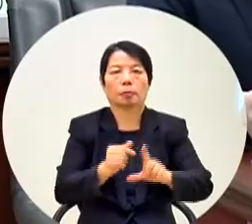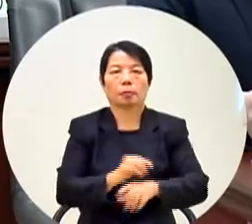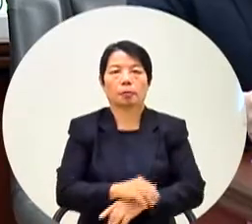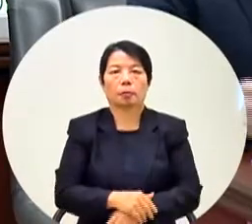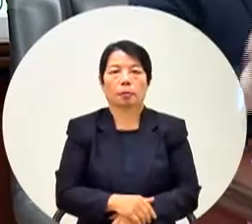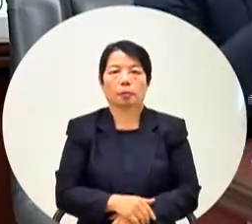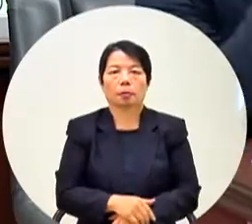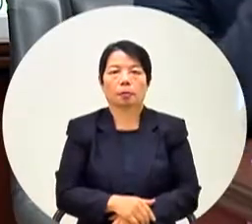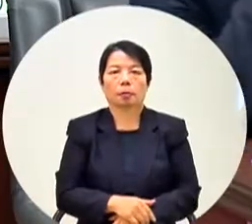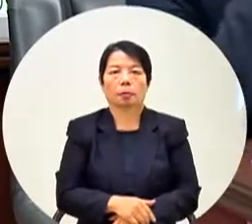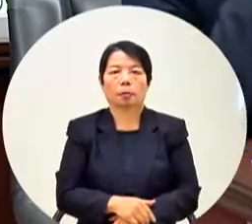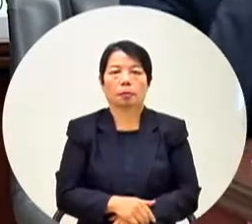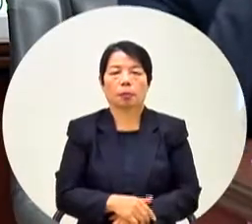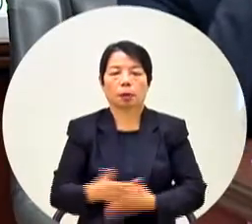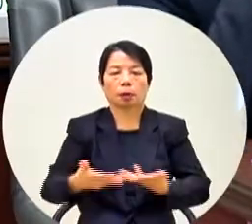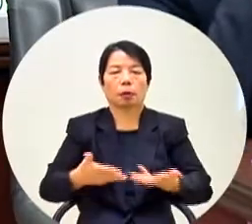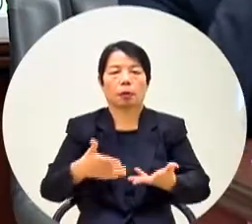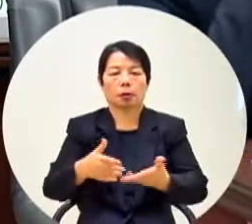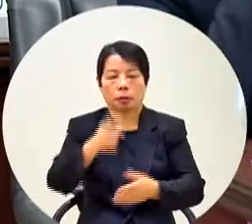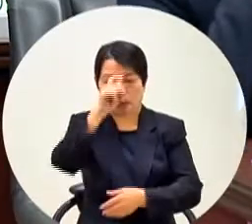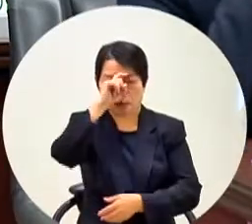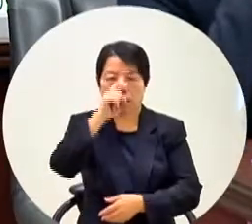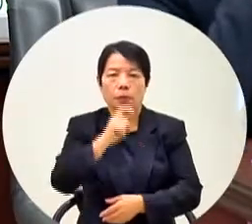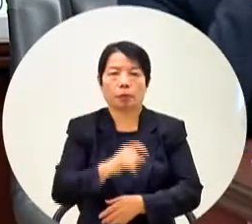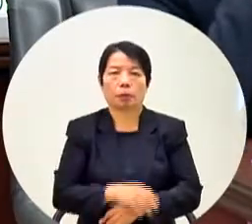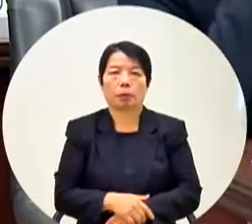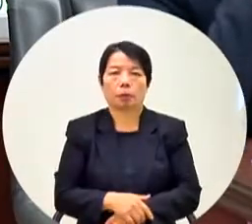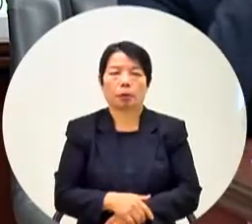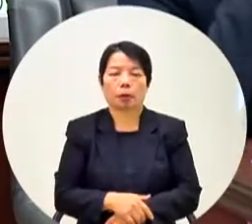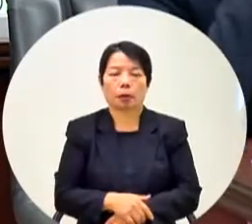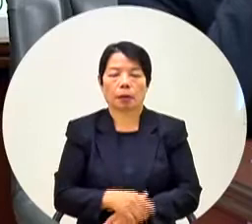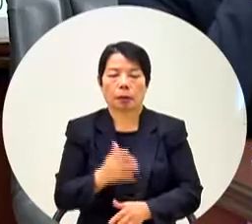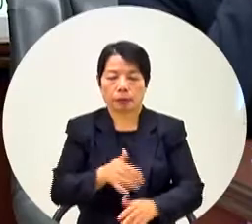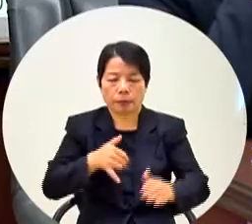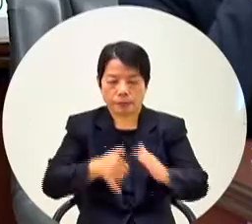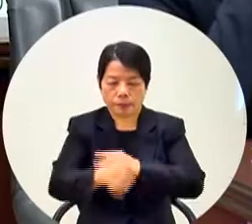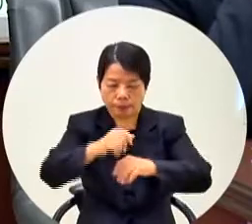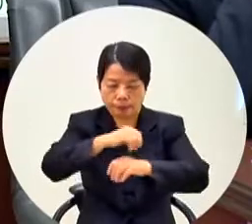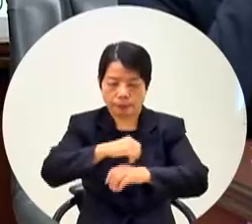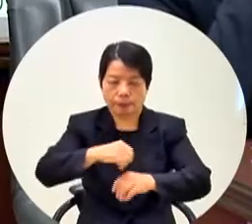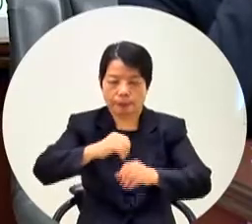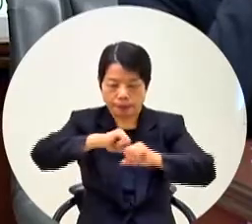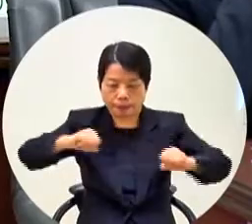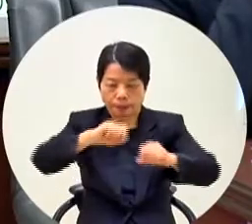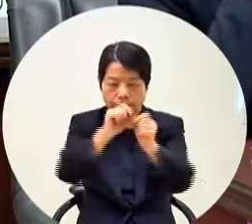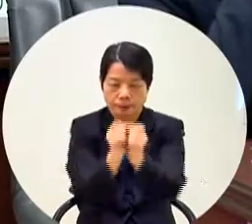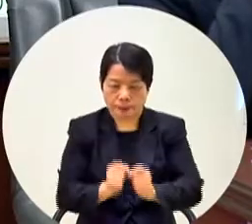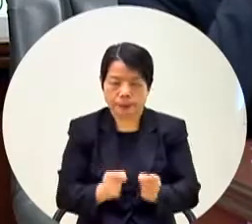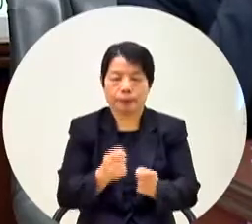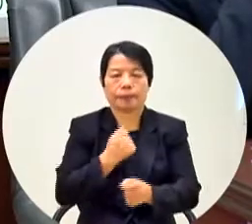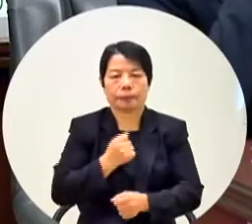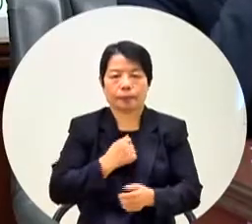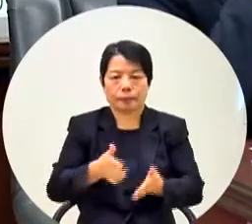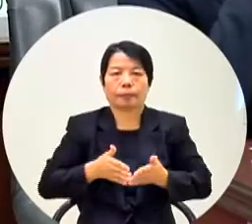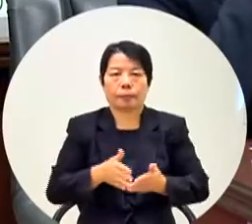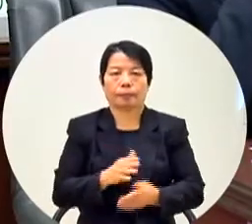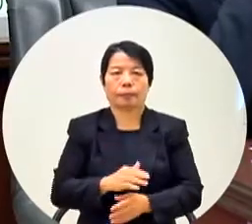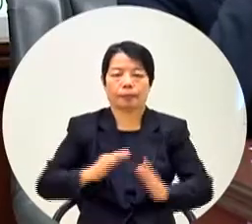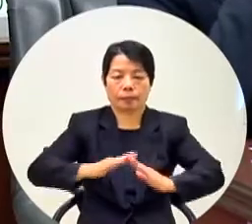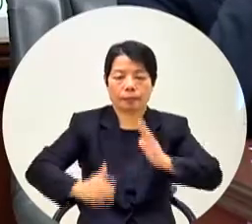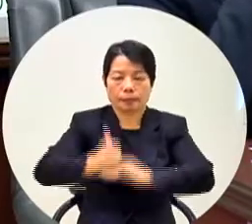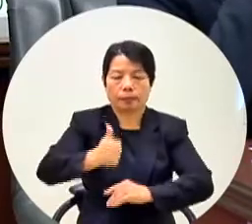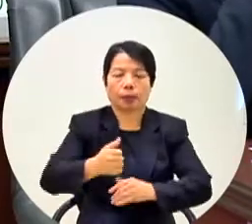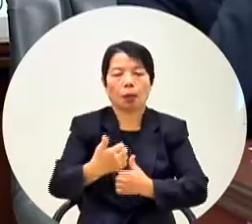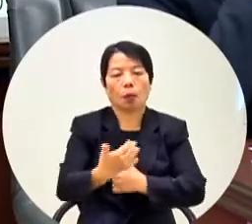诶，代志，吼，啊，希望会当足深入的了解，啊，所以呢，吼、哦，市长也捌咧甲我问，